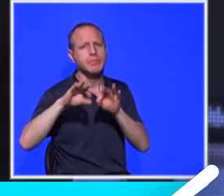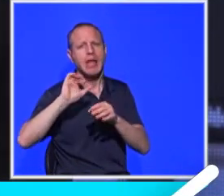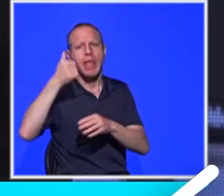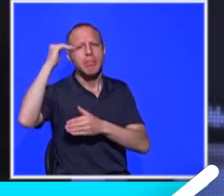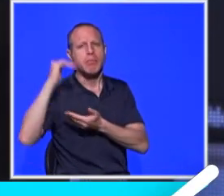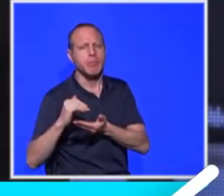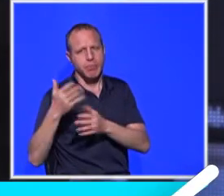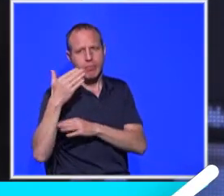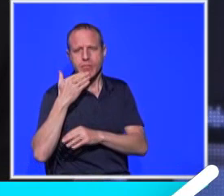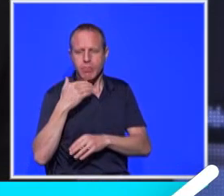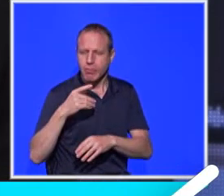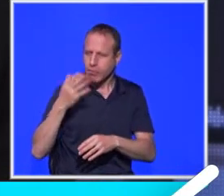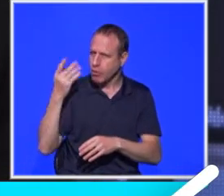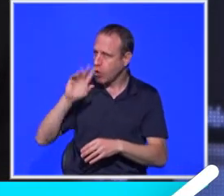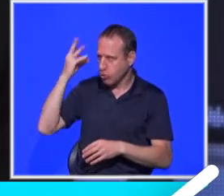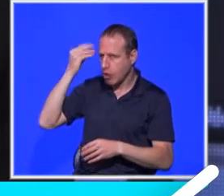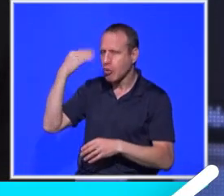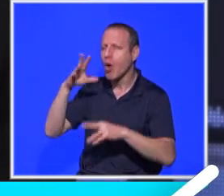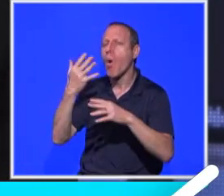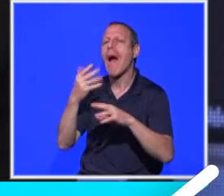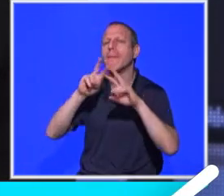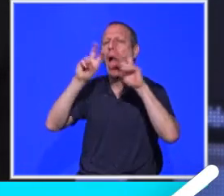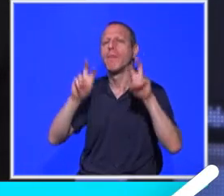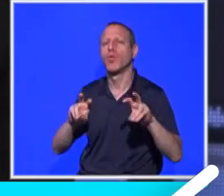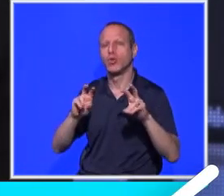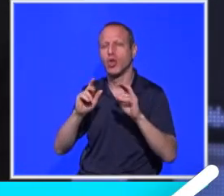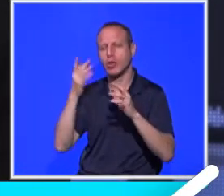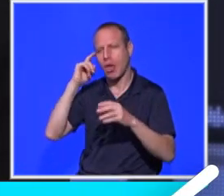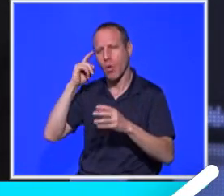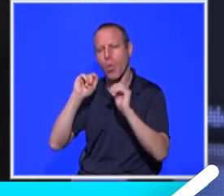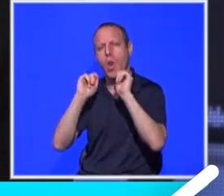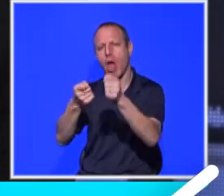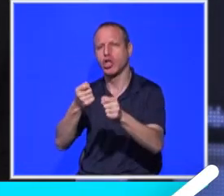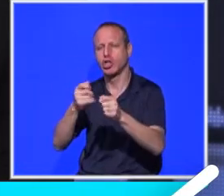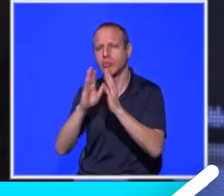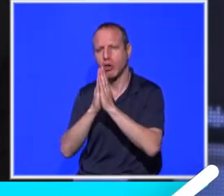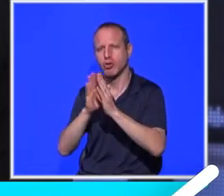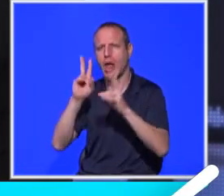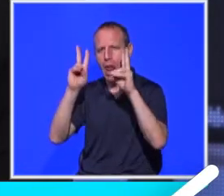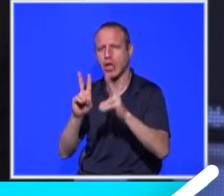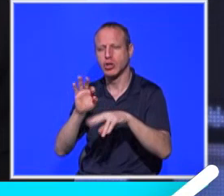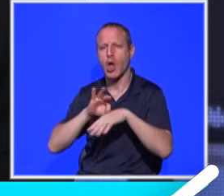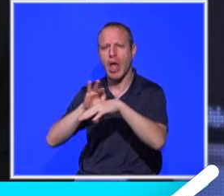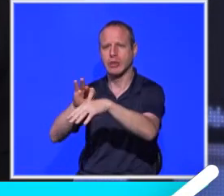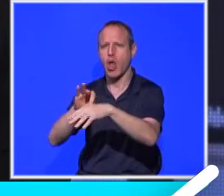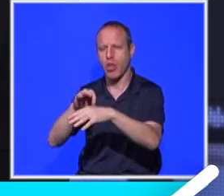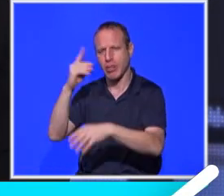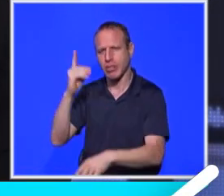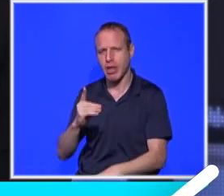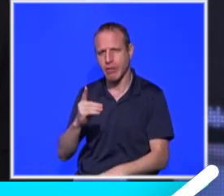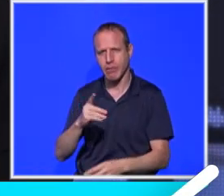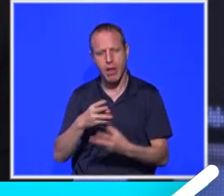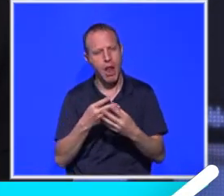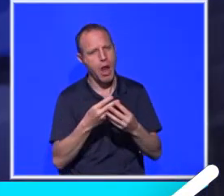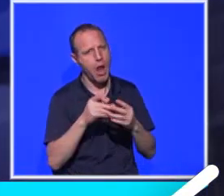לא נשכח שהיו כמה עמותות שדאגו להגיש בקשה לעצור את ההסעות בנגב למנוע